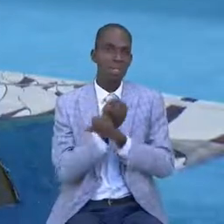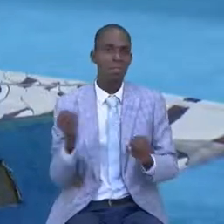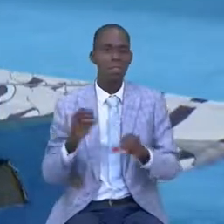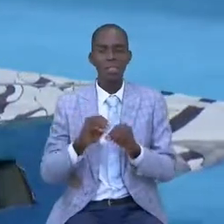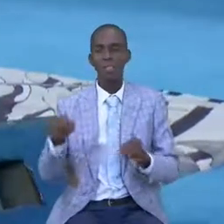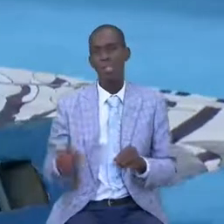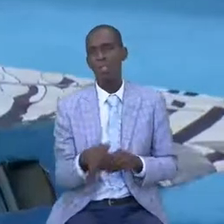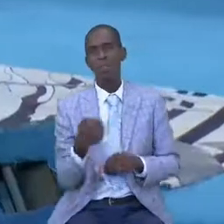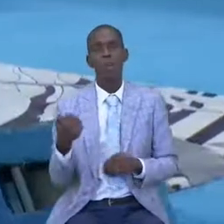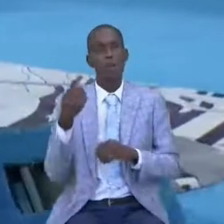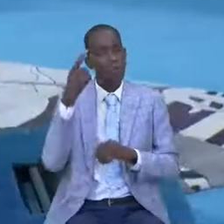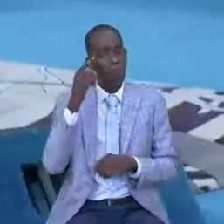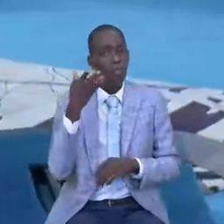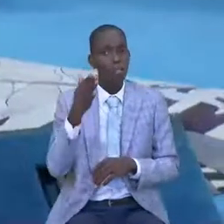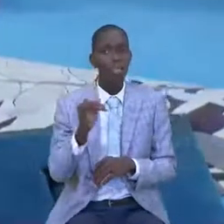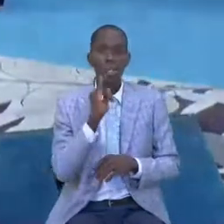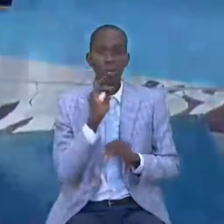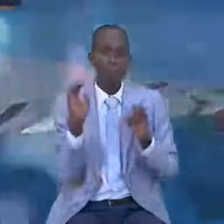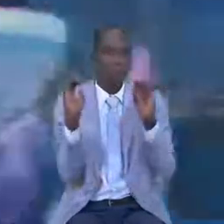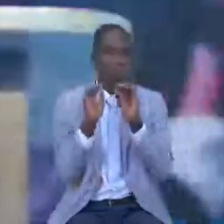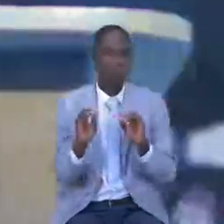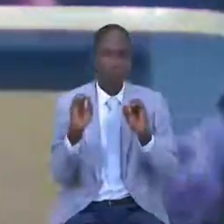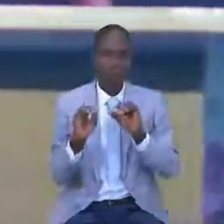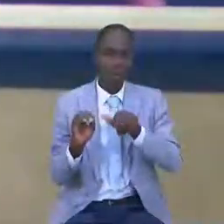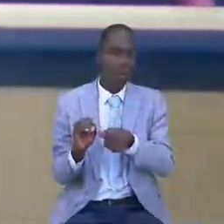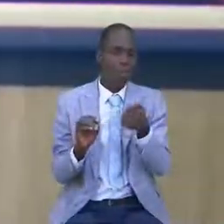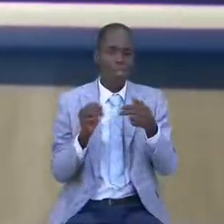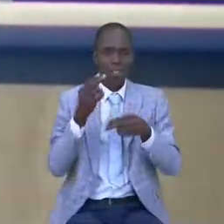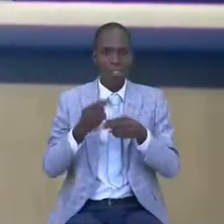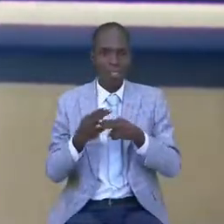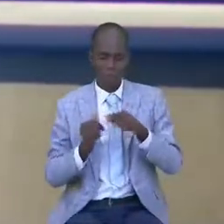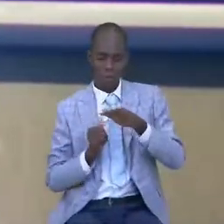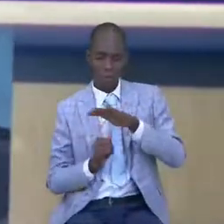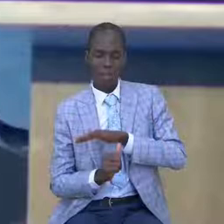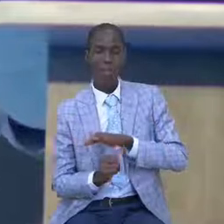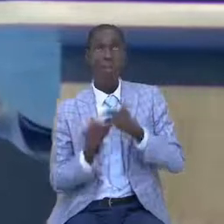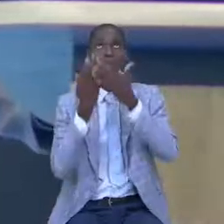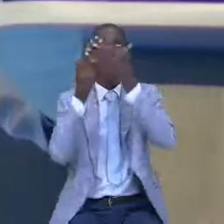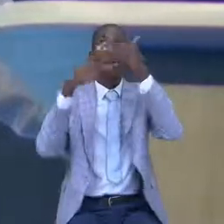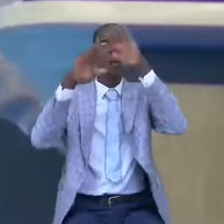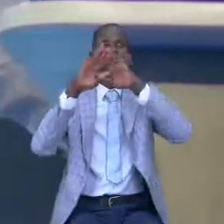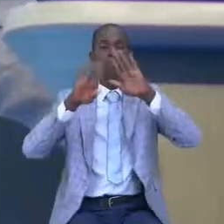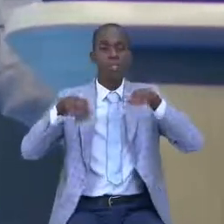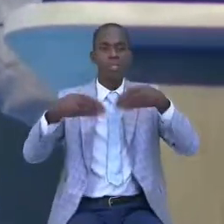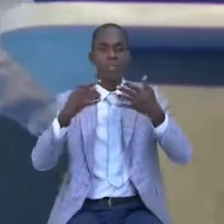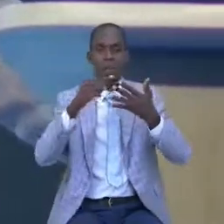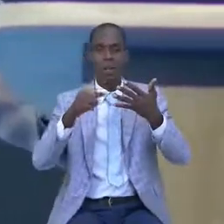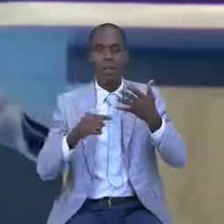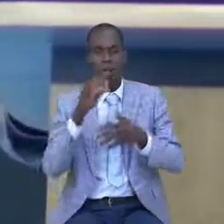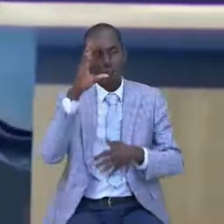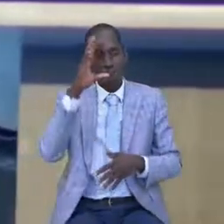résolution. Il n'y a de salut en aucun autre, car il n'y a sous le